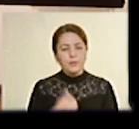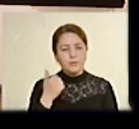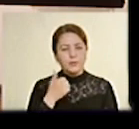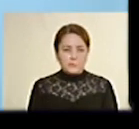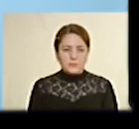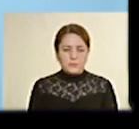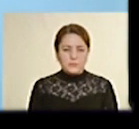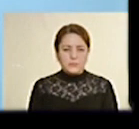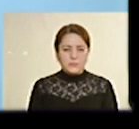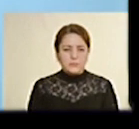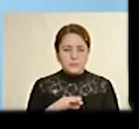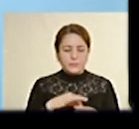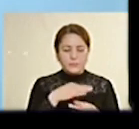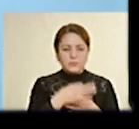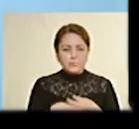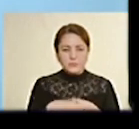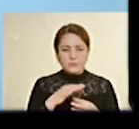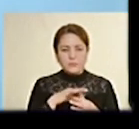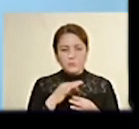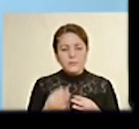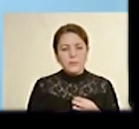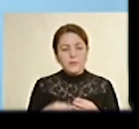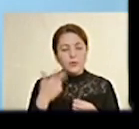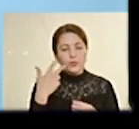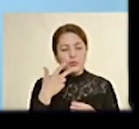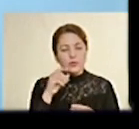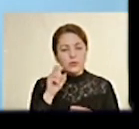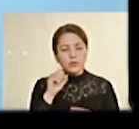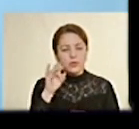birinchisi shaftolning 3-chi harfi.